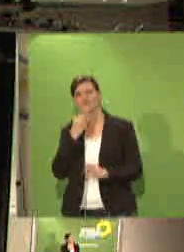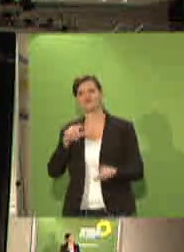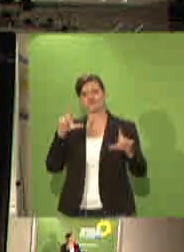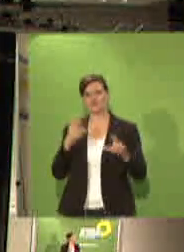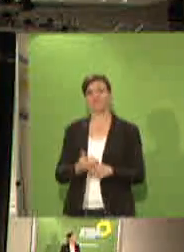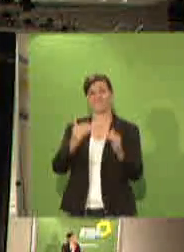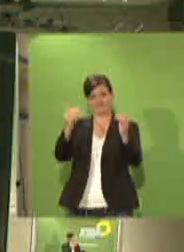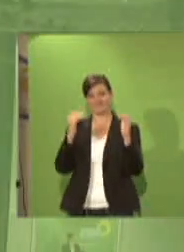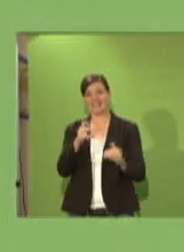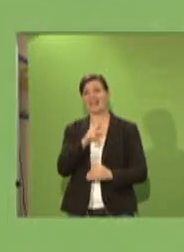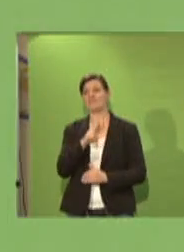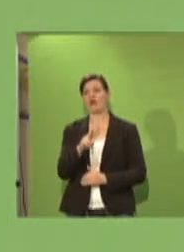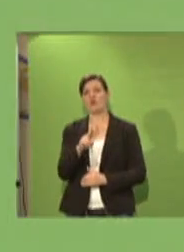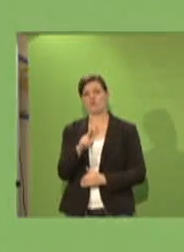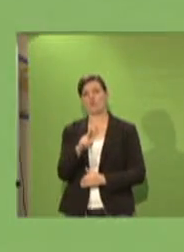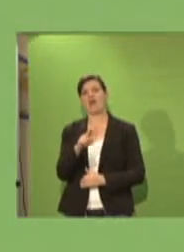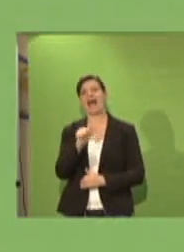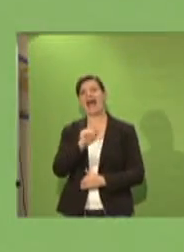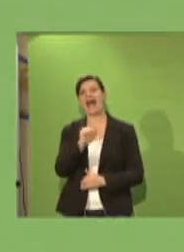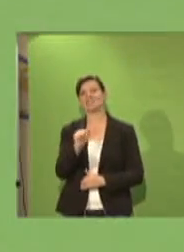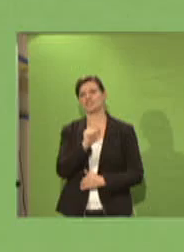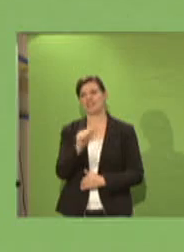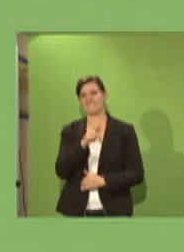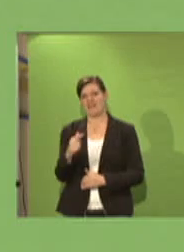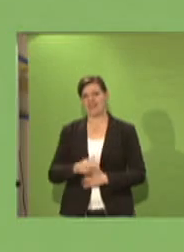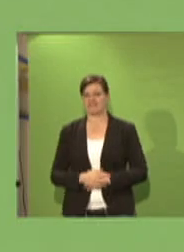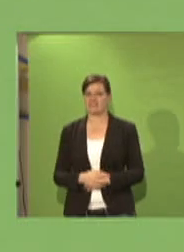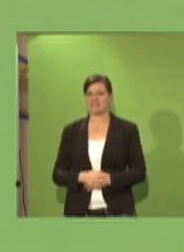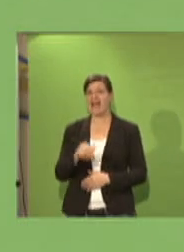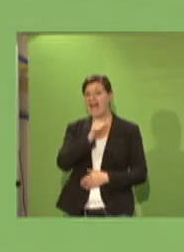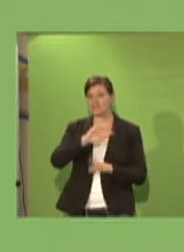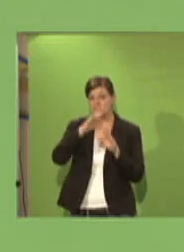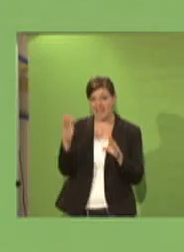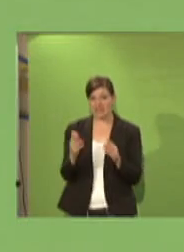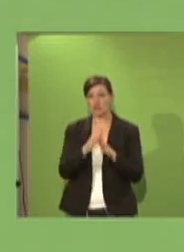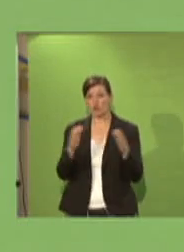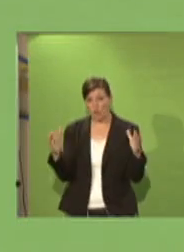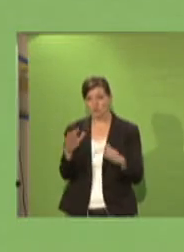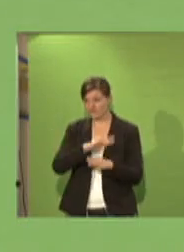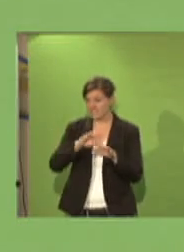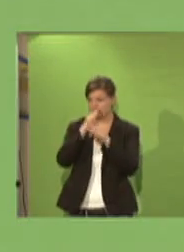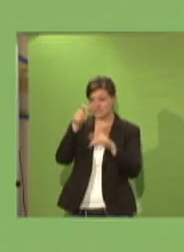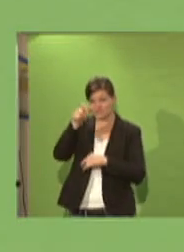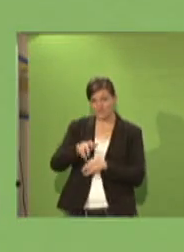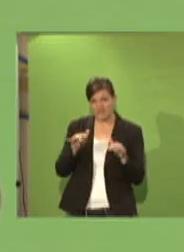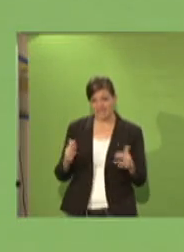weiter mit dem KV Coesfeld, OV Ascheberg. Ist da jemand aus Ascheberg oder Coesfeld hier? Du übergibst das